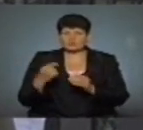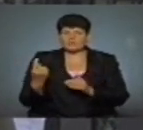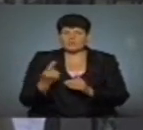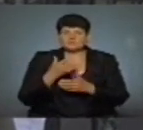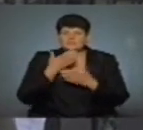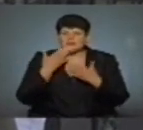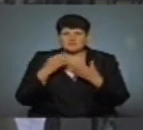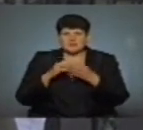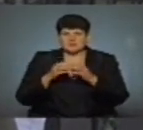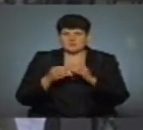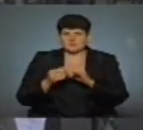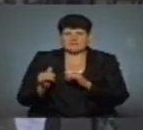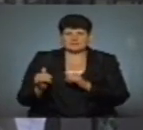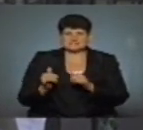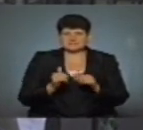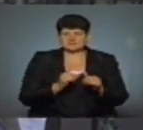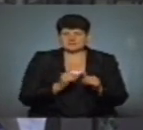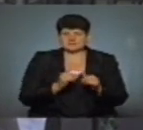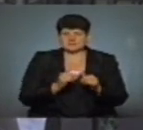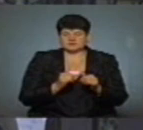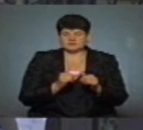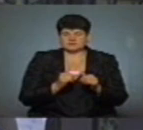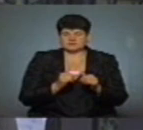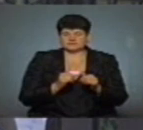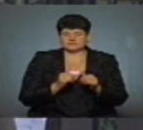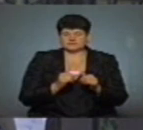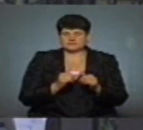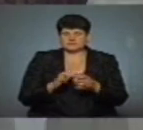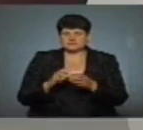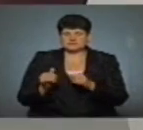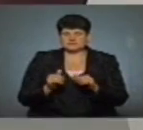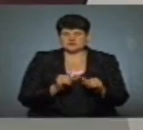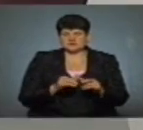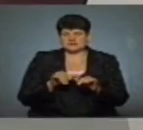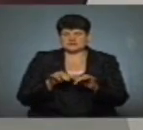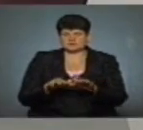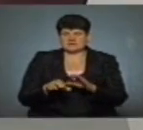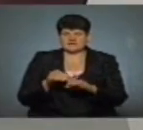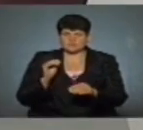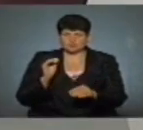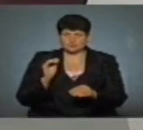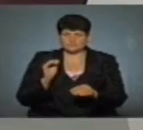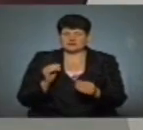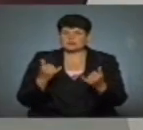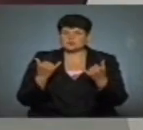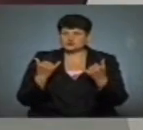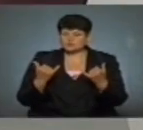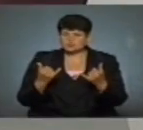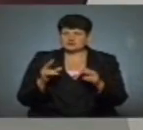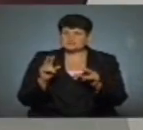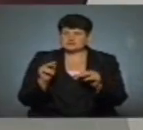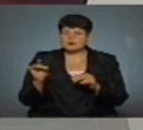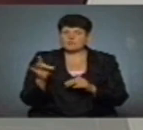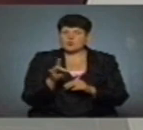немає проблеми з забезпеченістю засобами для відбору. На сьогодні статистика